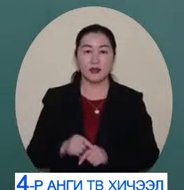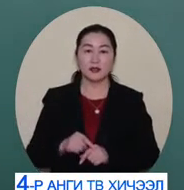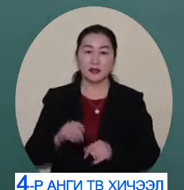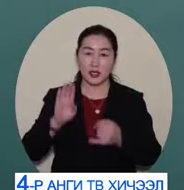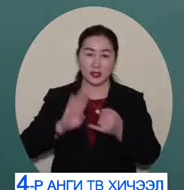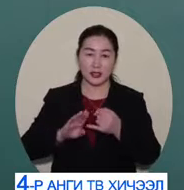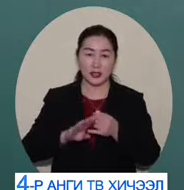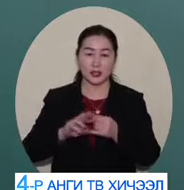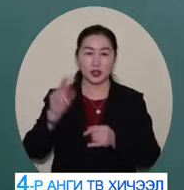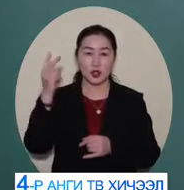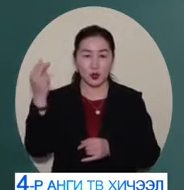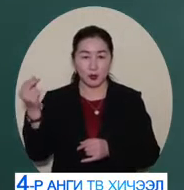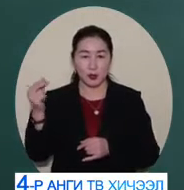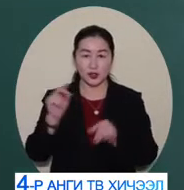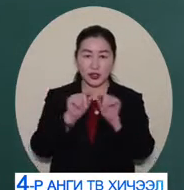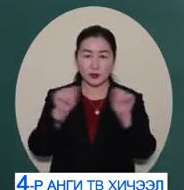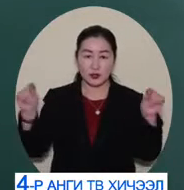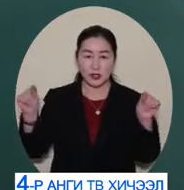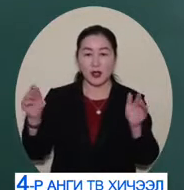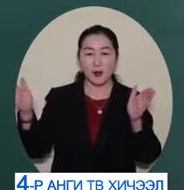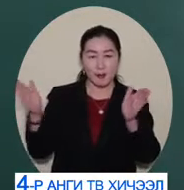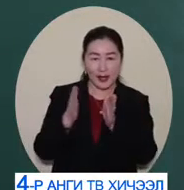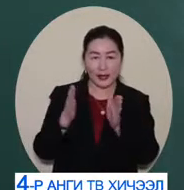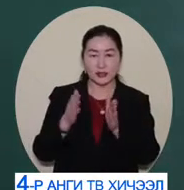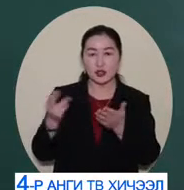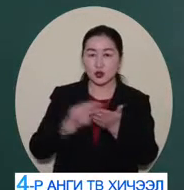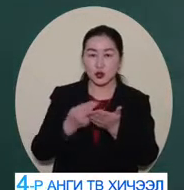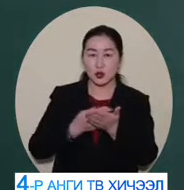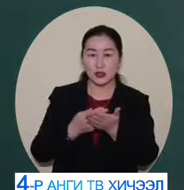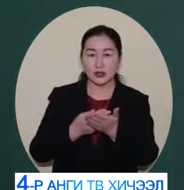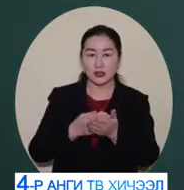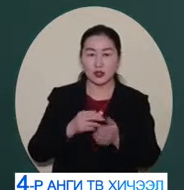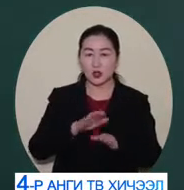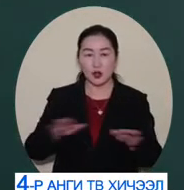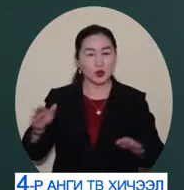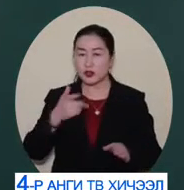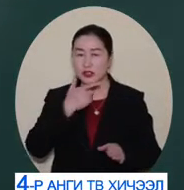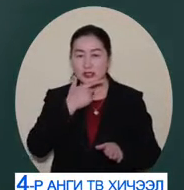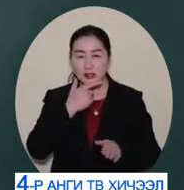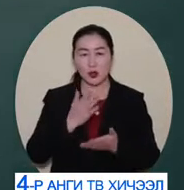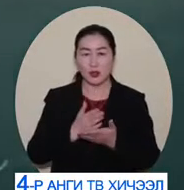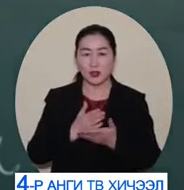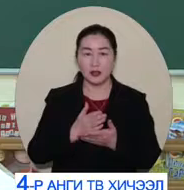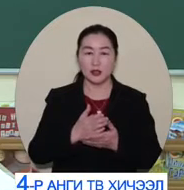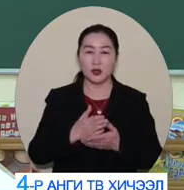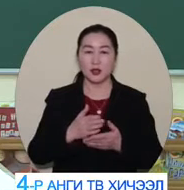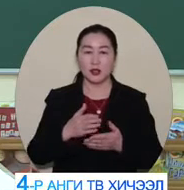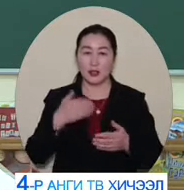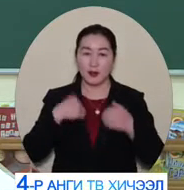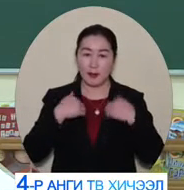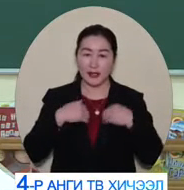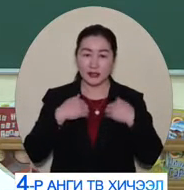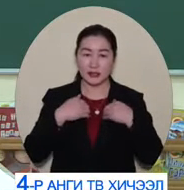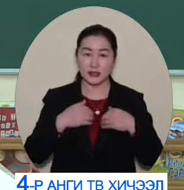хэмжээгээ багсгаж зурья гэтэл тэднэрт мэдэхгүй юм нэлийн гарсан учраас багштай хандлаа. А харин багш